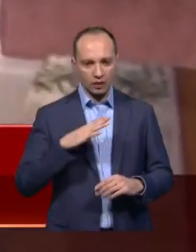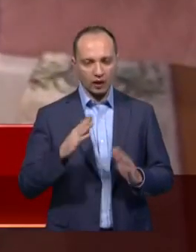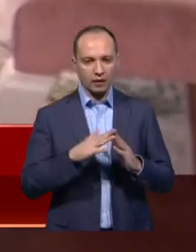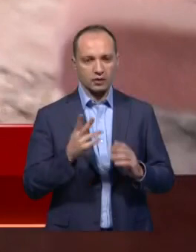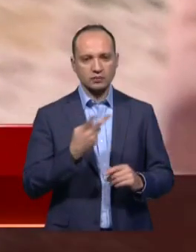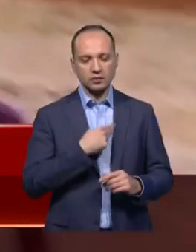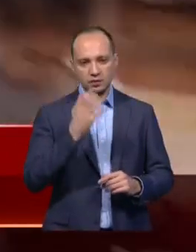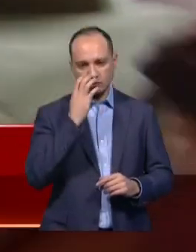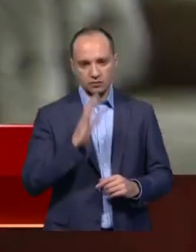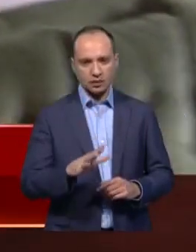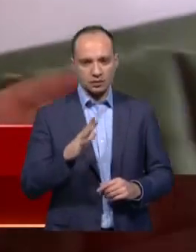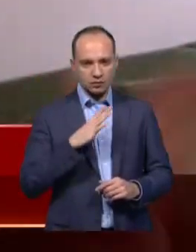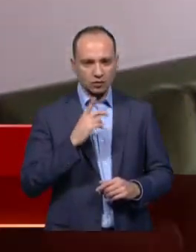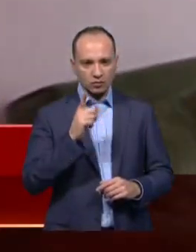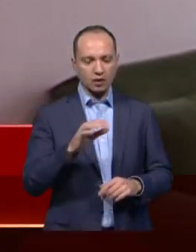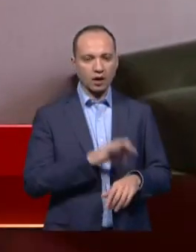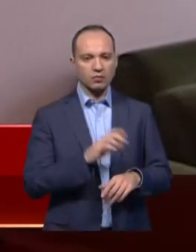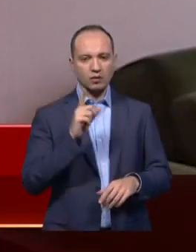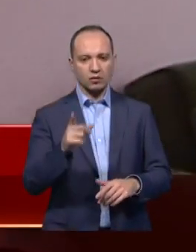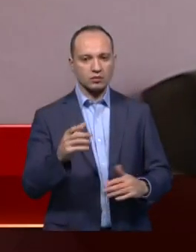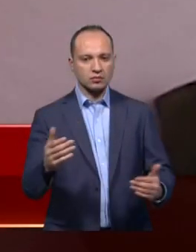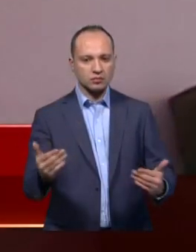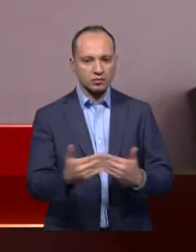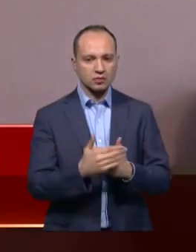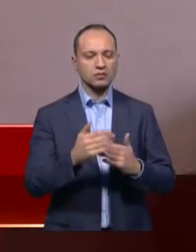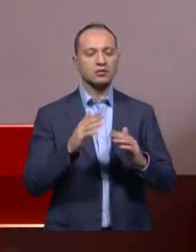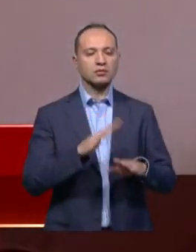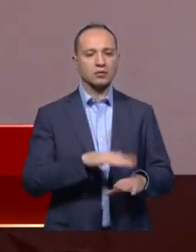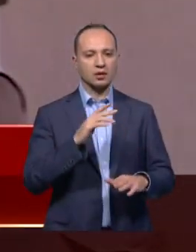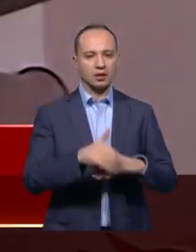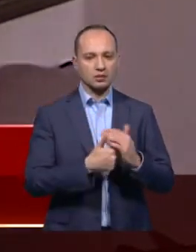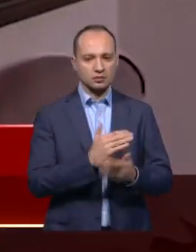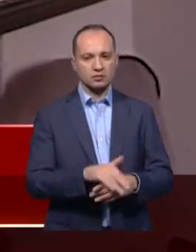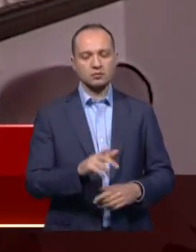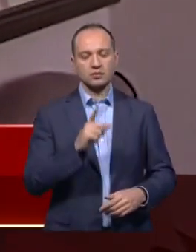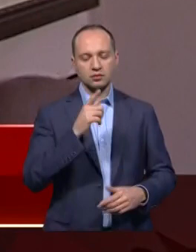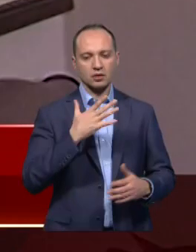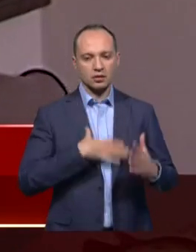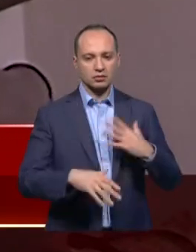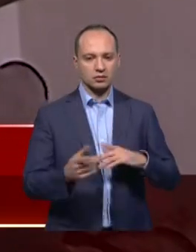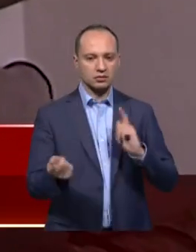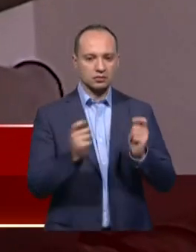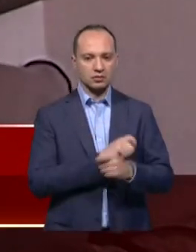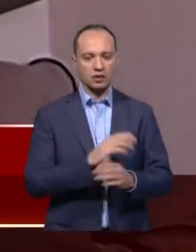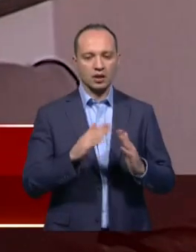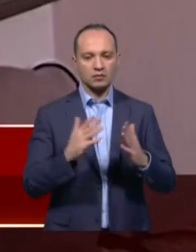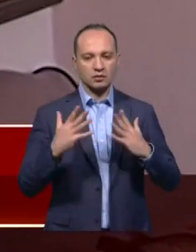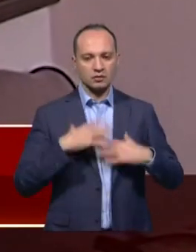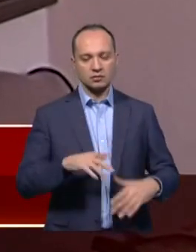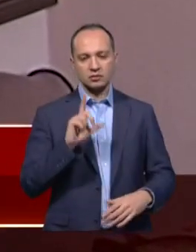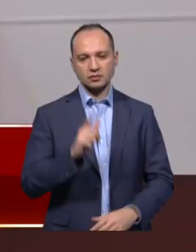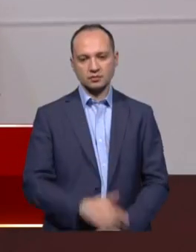var veya evde Bizi bekleyenler var bu durumda hemen onlarla temasa geçmek yerine ellerimizi yıkamamız Ve üstümü çıkarıp ev kıyafetleri